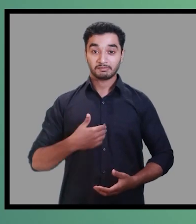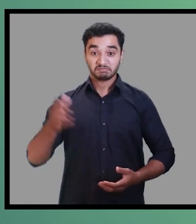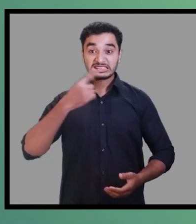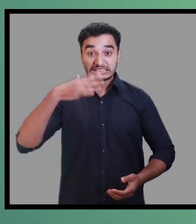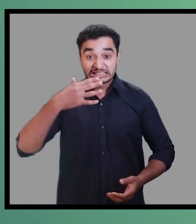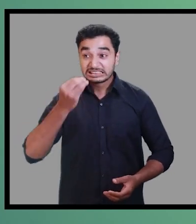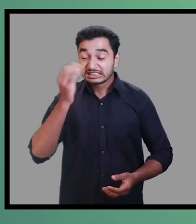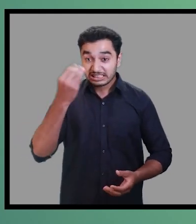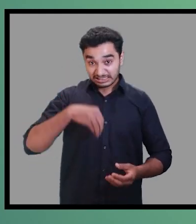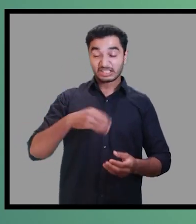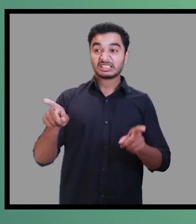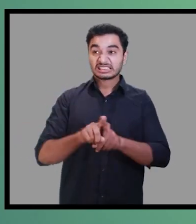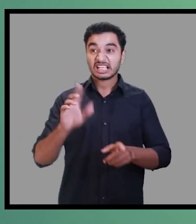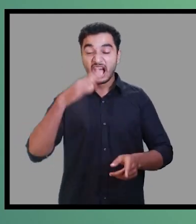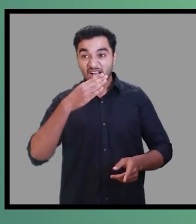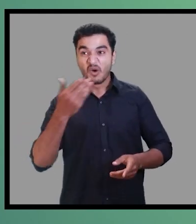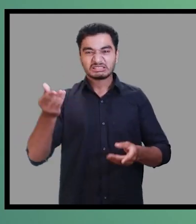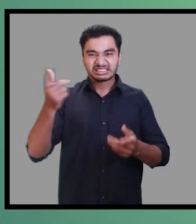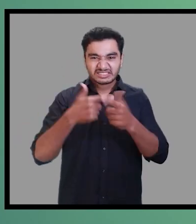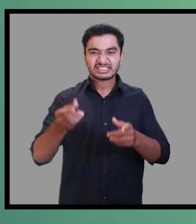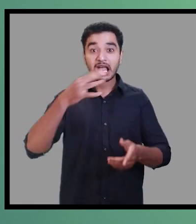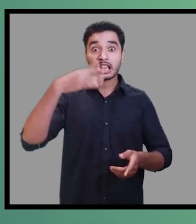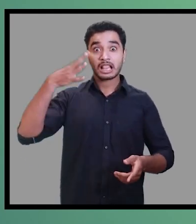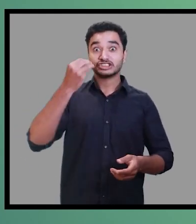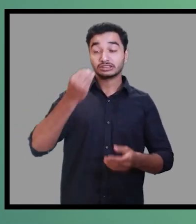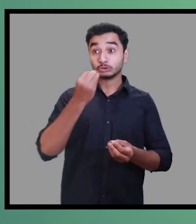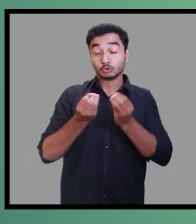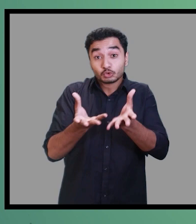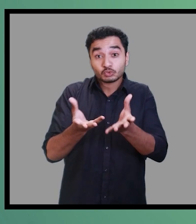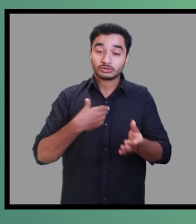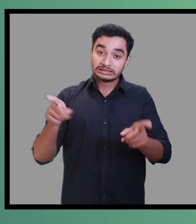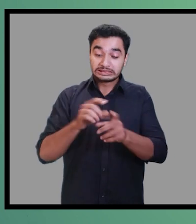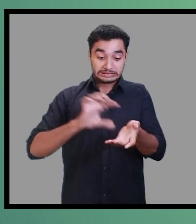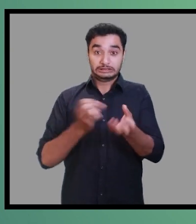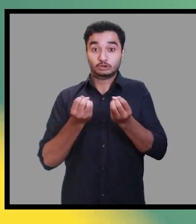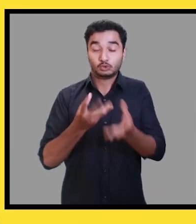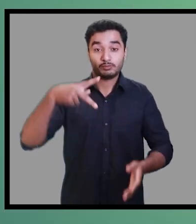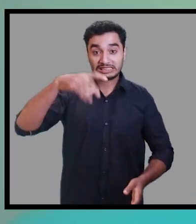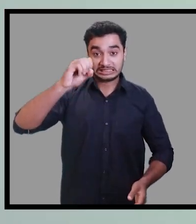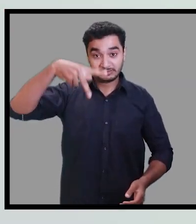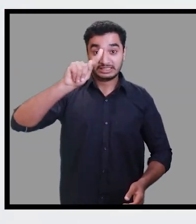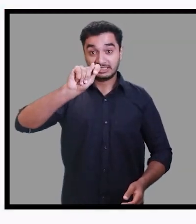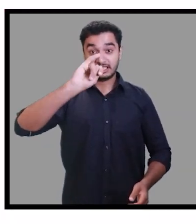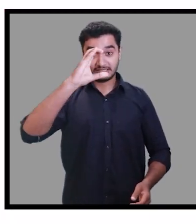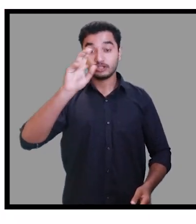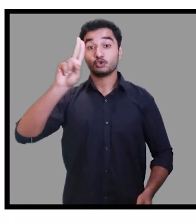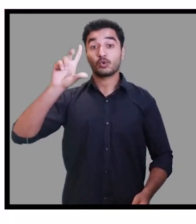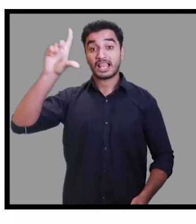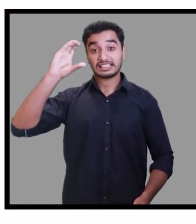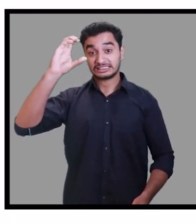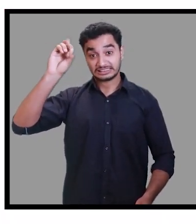ہم مسالے دار چیزیں، چٹ پٹی چیزیں، ہری بری اور کری اس طرح مطلب زیادہ کھانے لگ جائیں تو پھر پیپٹک السر بن سکتا